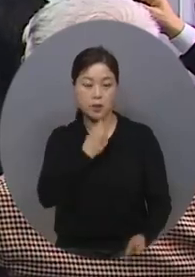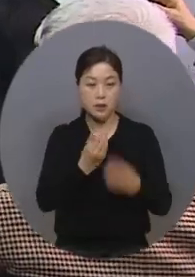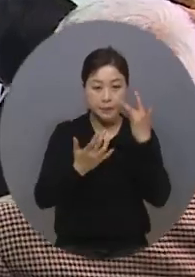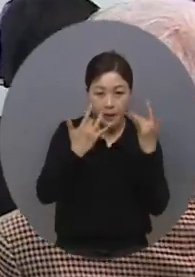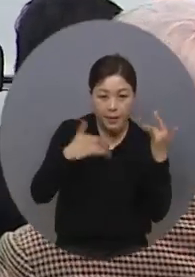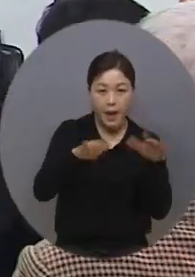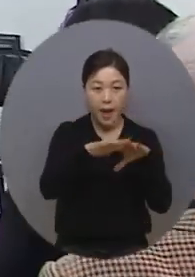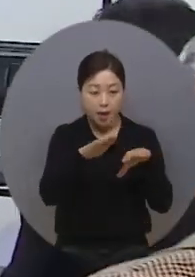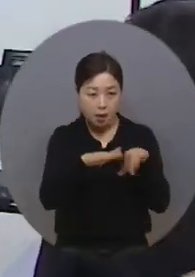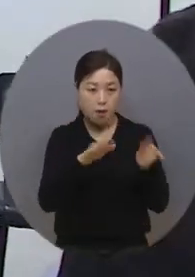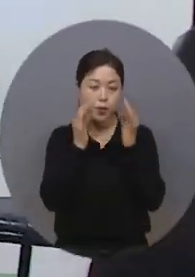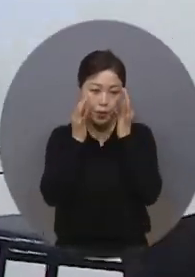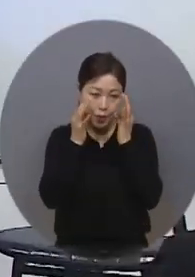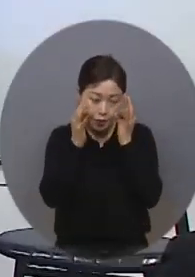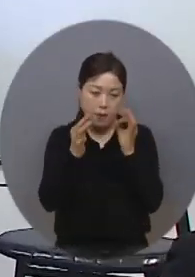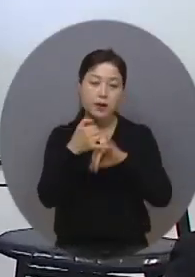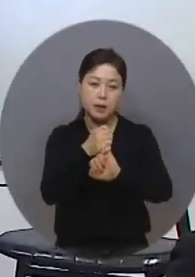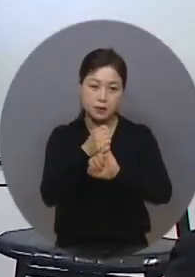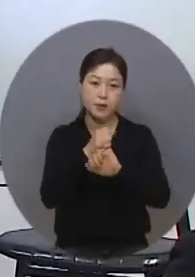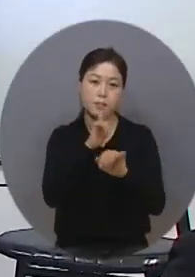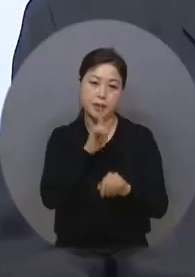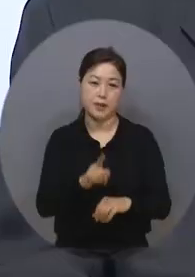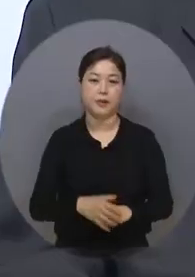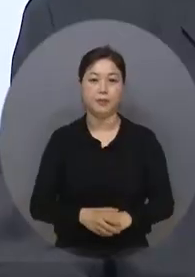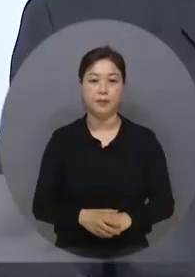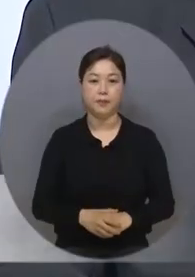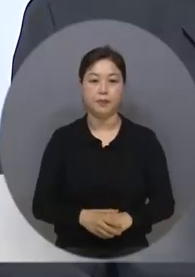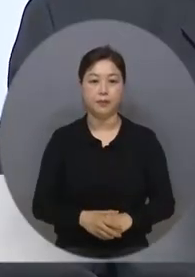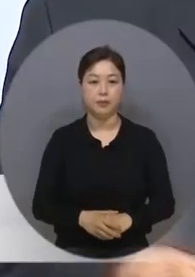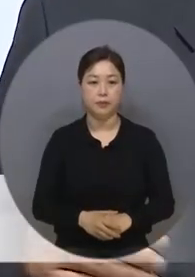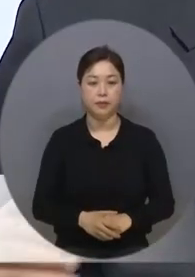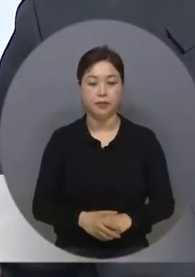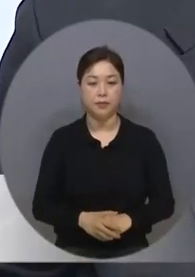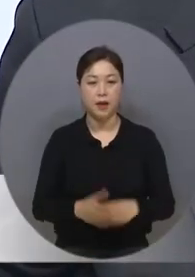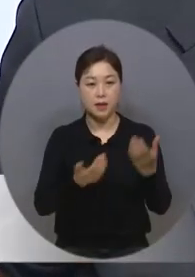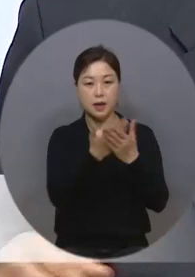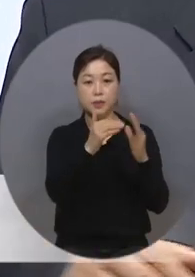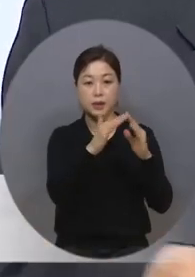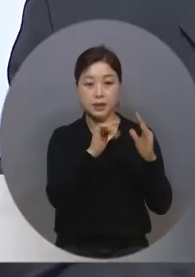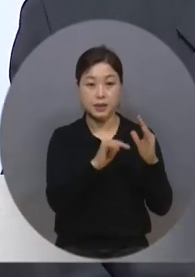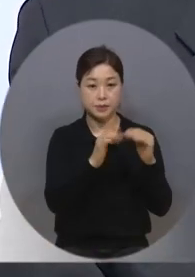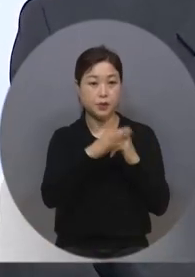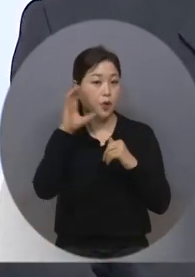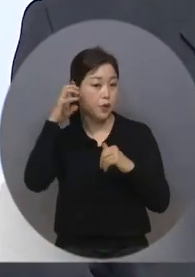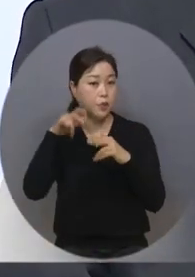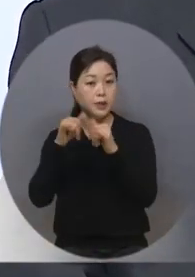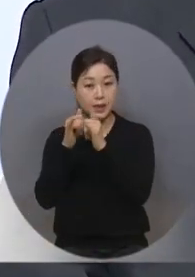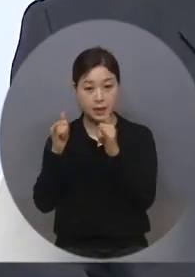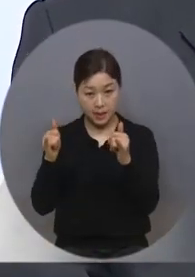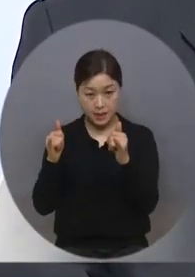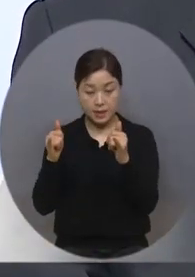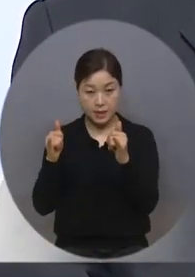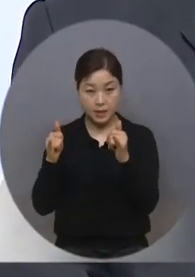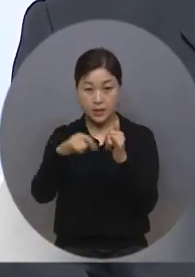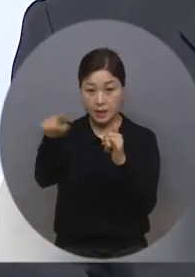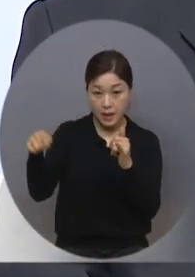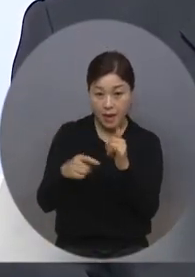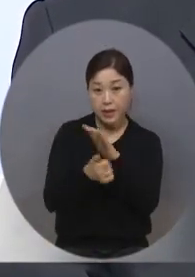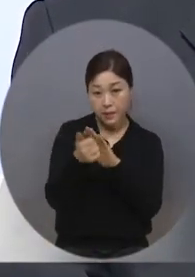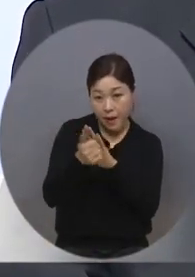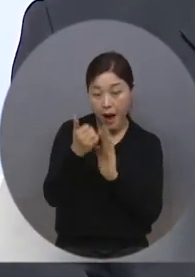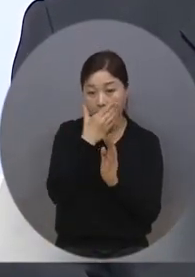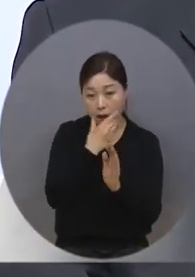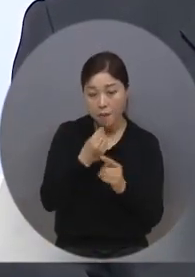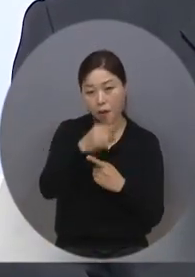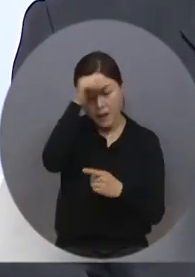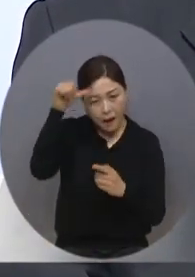위해 최선을 다하겠다는 뜻을 전했습니다. 우리 나눔의 집은 영등포 장애인들에게 희망과 행복의 삶의